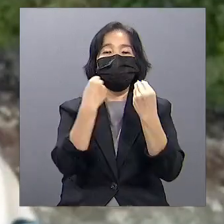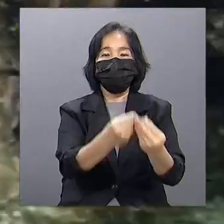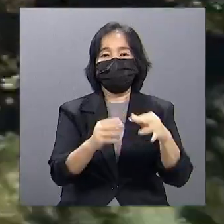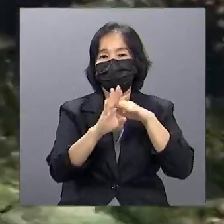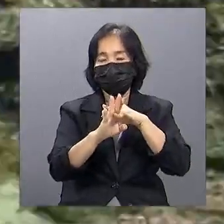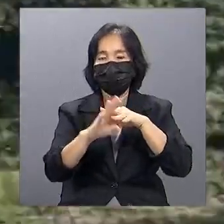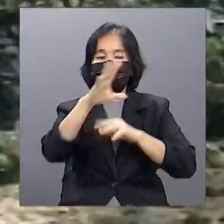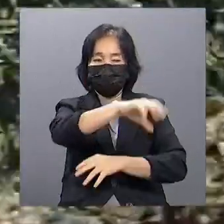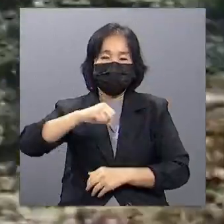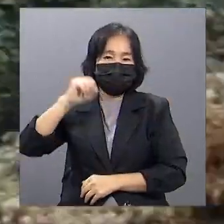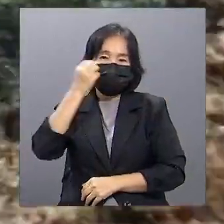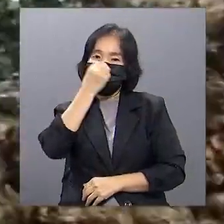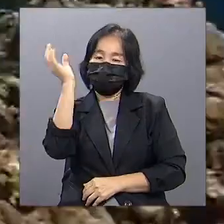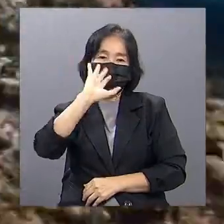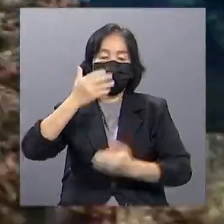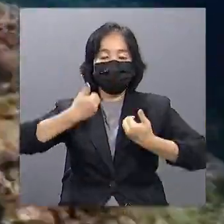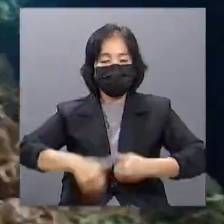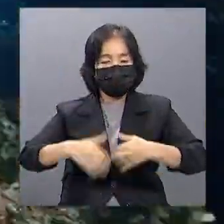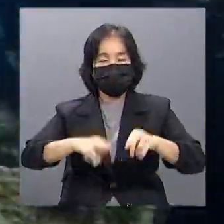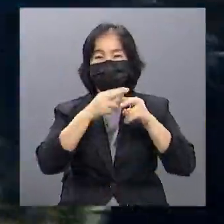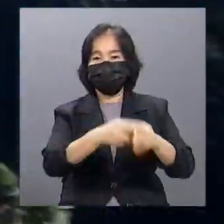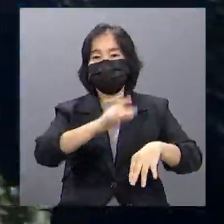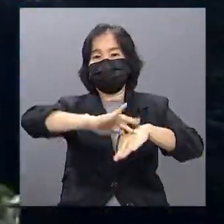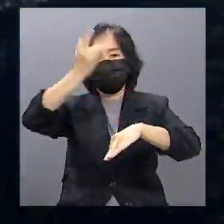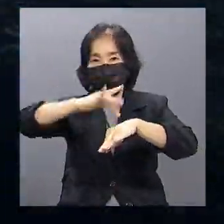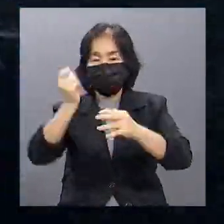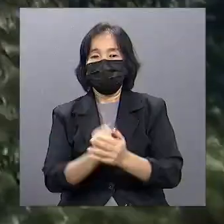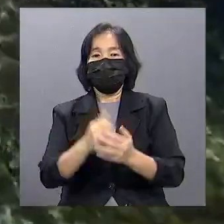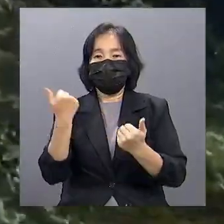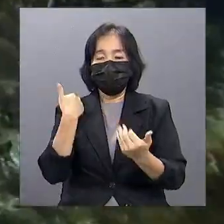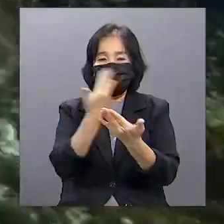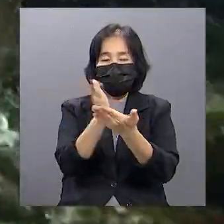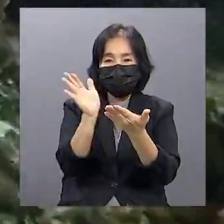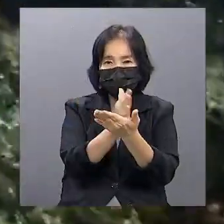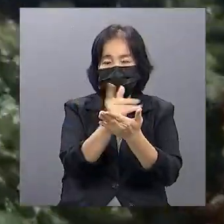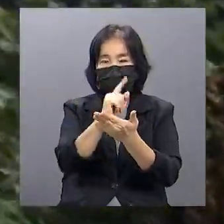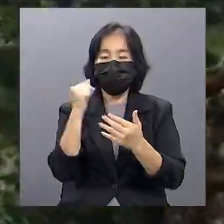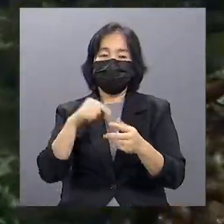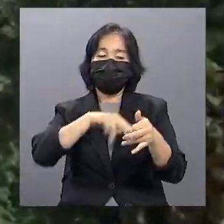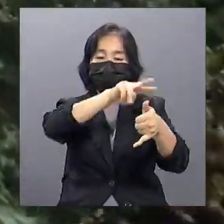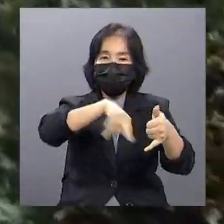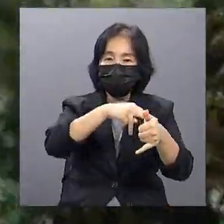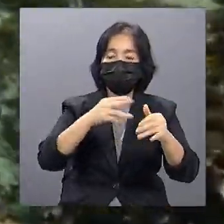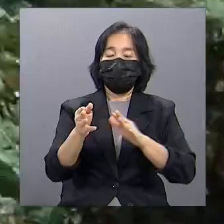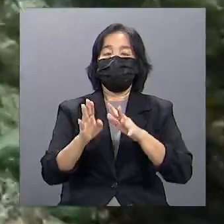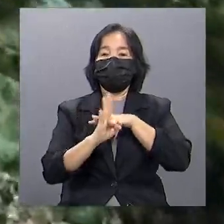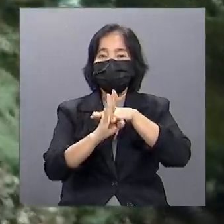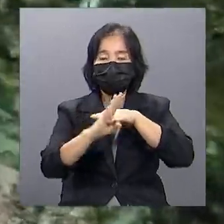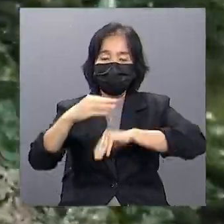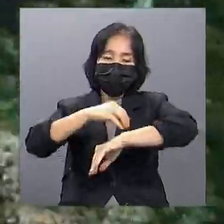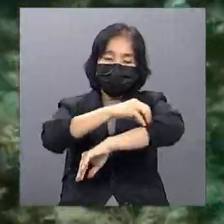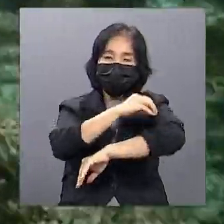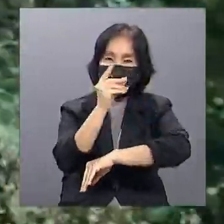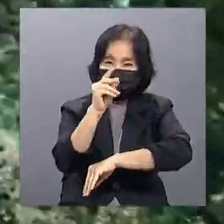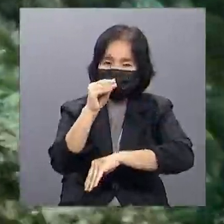นะครับเพราะฉะนั้นเราก็แบ่งเป็น3ส่วนก็คือเรื่องของการคุ้มครองหัวค้อนเสือดาวในเรื่องของการประกาศพื้นที่คุ้ม